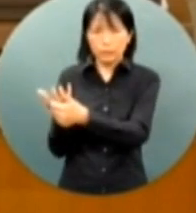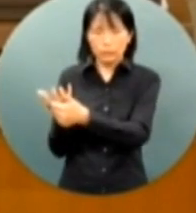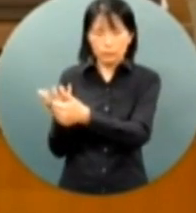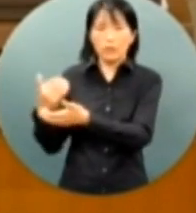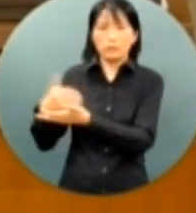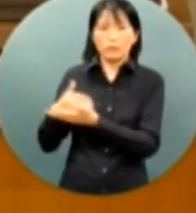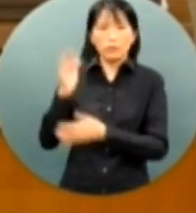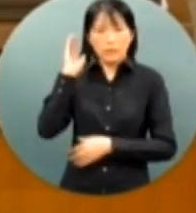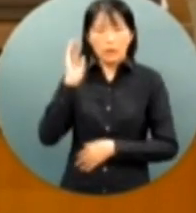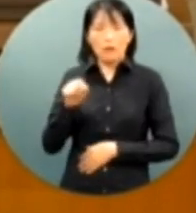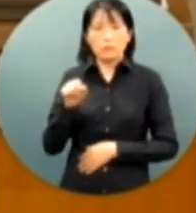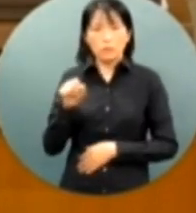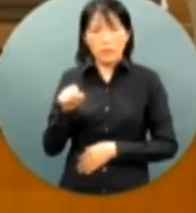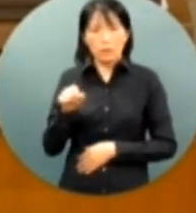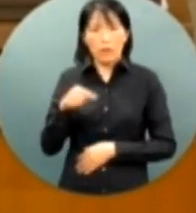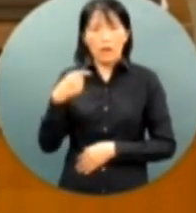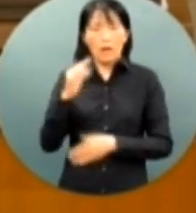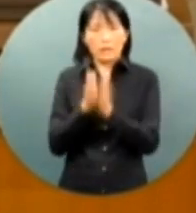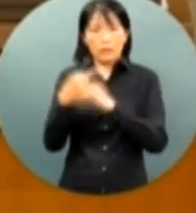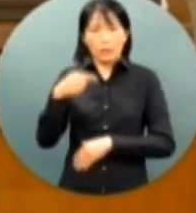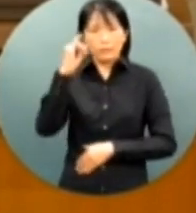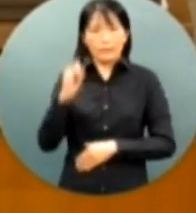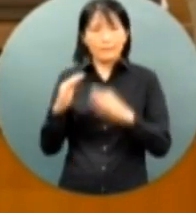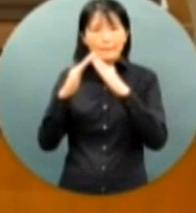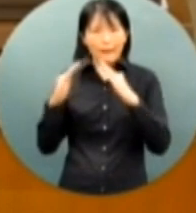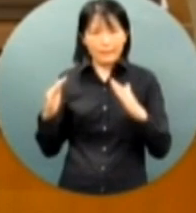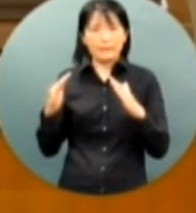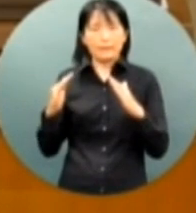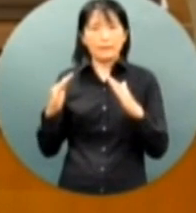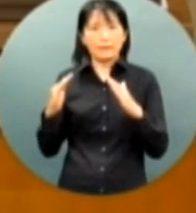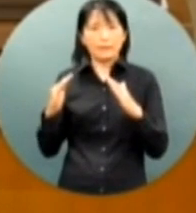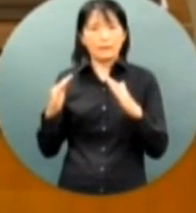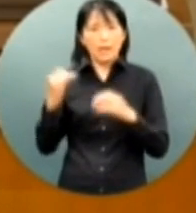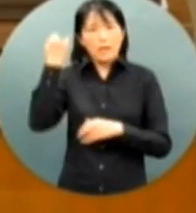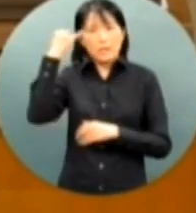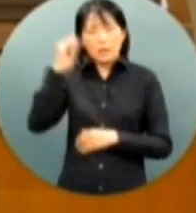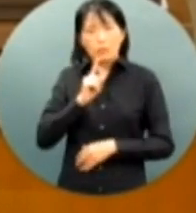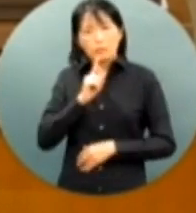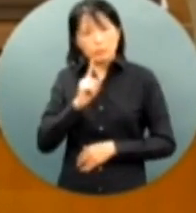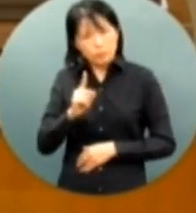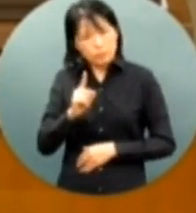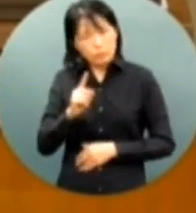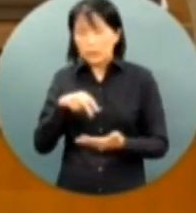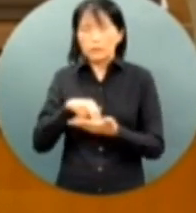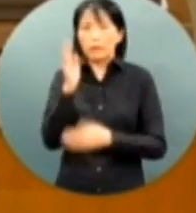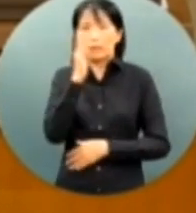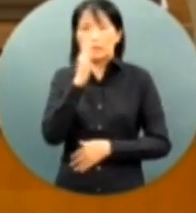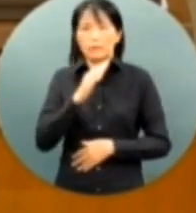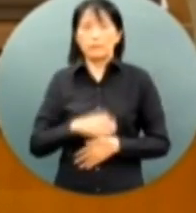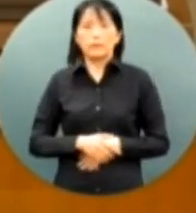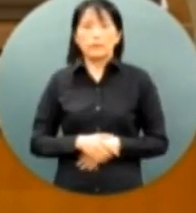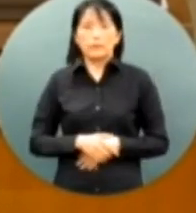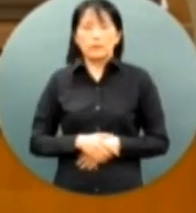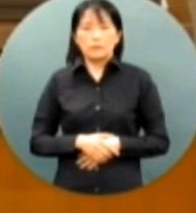お伺いしておりますが、そのこと自体に県教委の方でですね、何か意見をするという立場にはないわけでございま